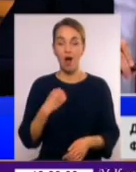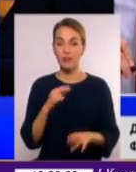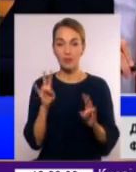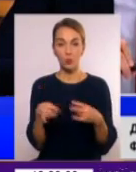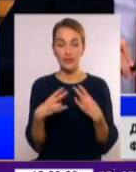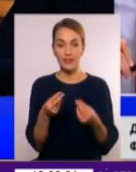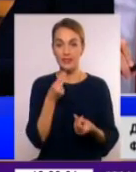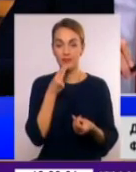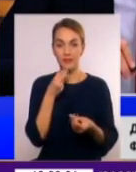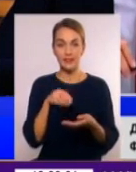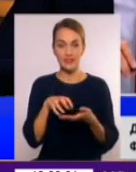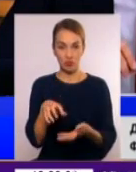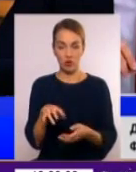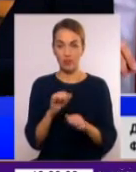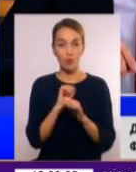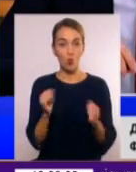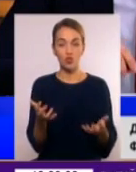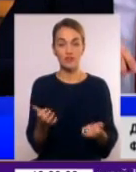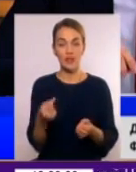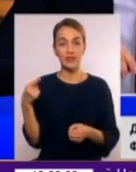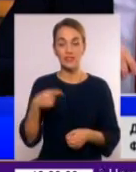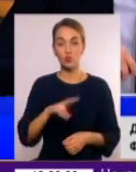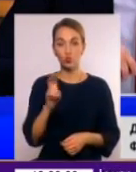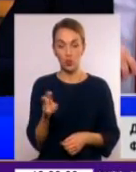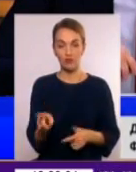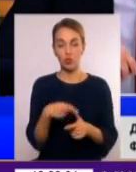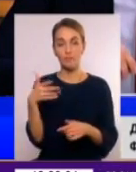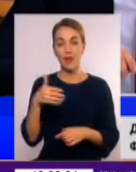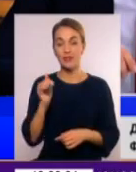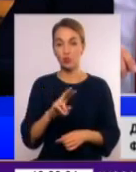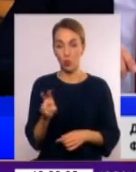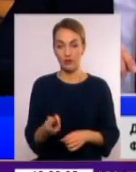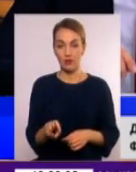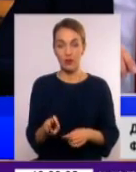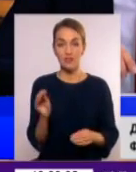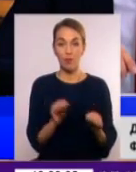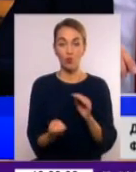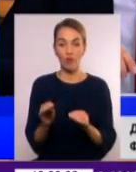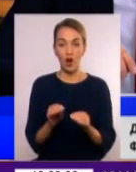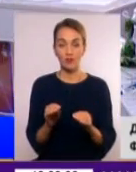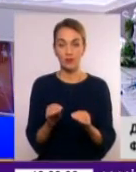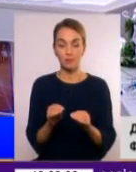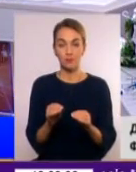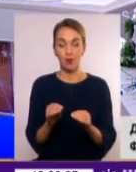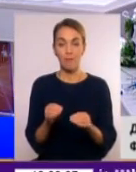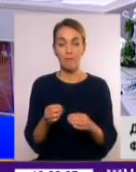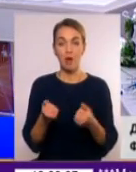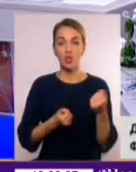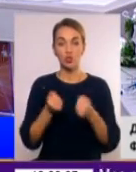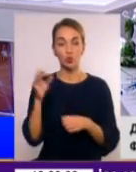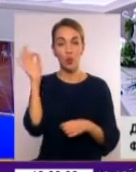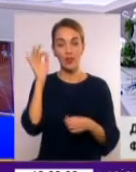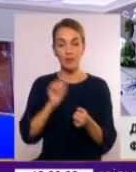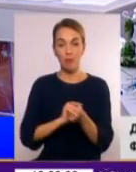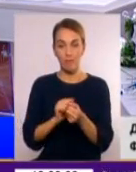потрібні тістечка. Тобто не можна взяти $1000 чи $5000 і запакувати машину туалетним папером,